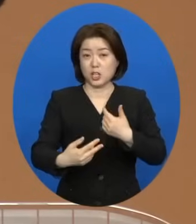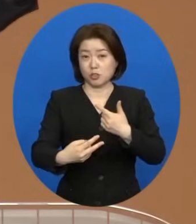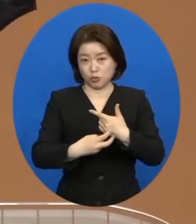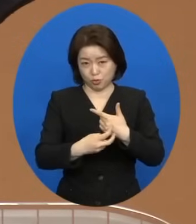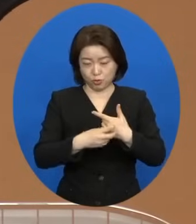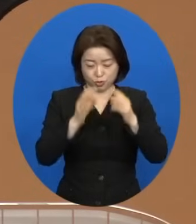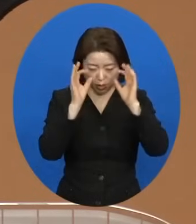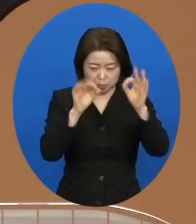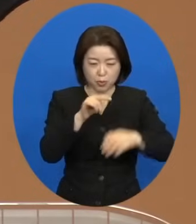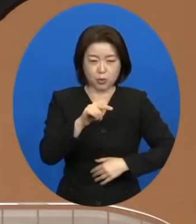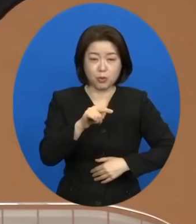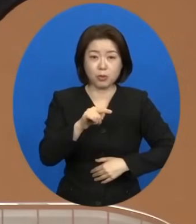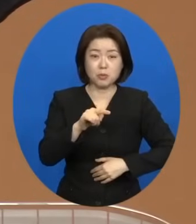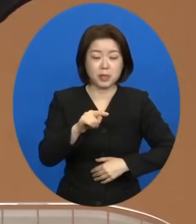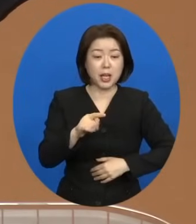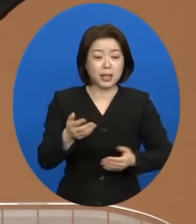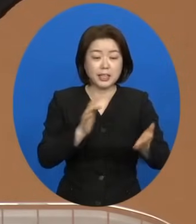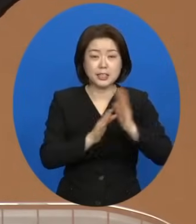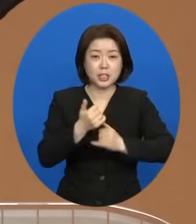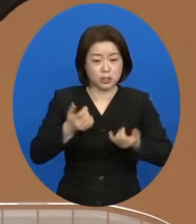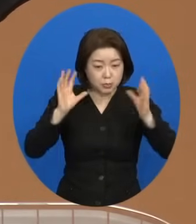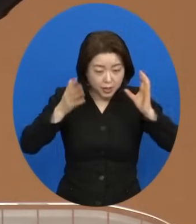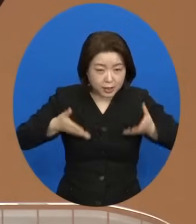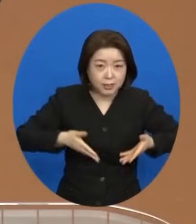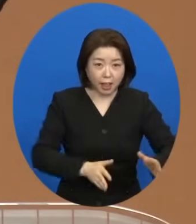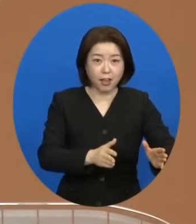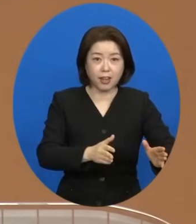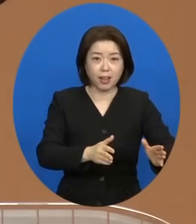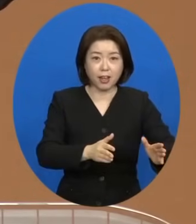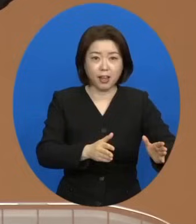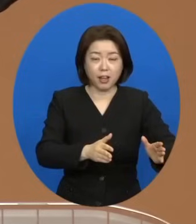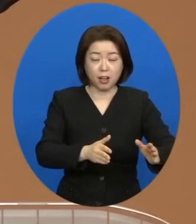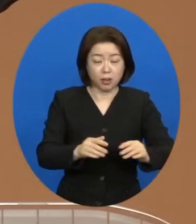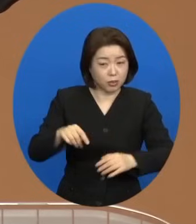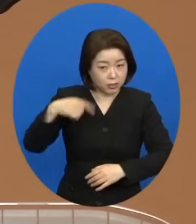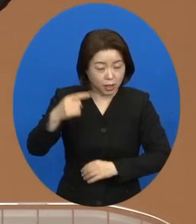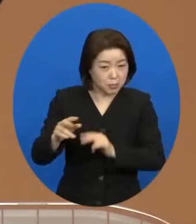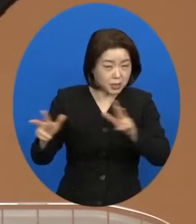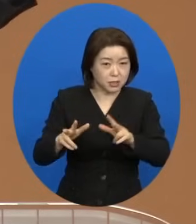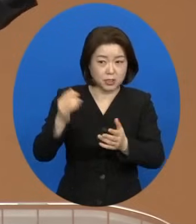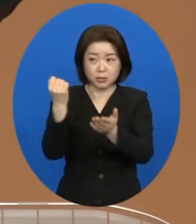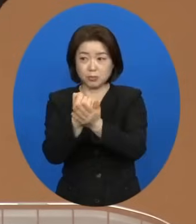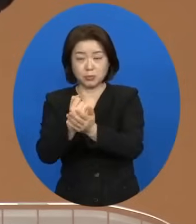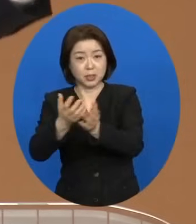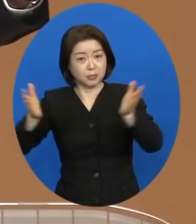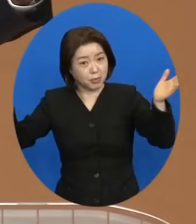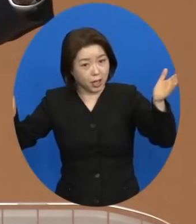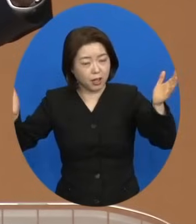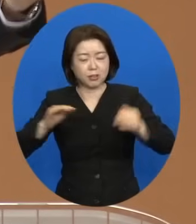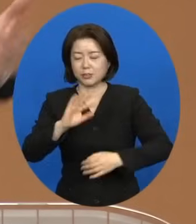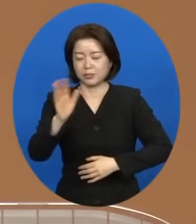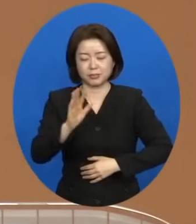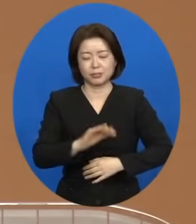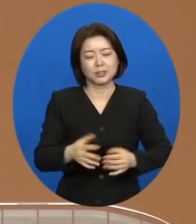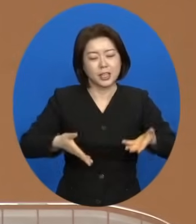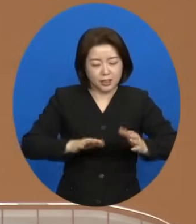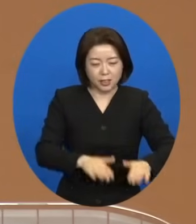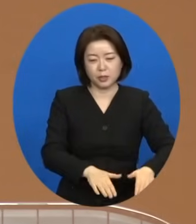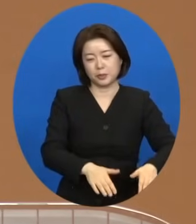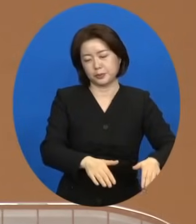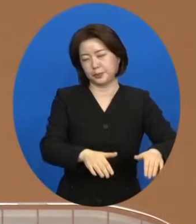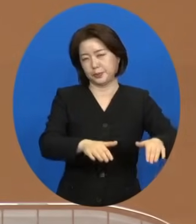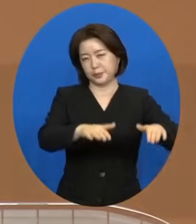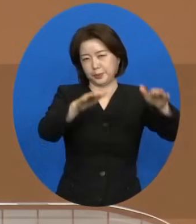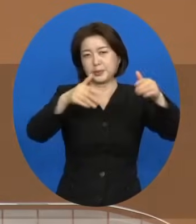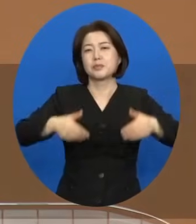십자가를 지십니까 태어나자마자 아니죠 예수님도 성장하 했어요 태어나신 후에 자라나야 했습니다 누가복음